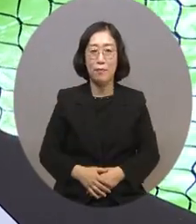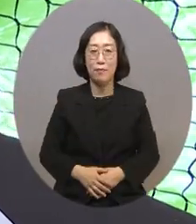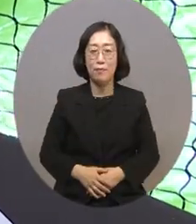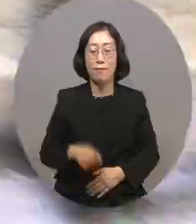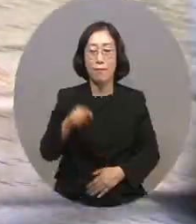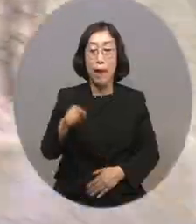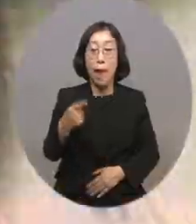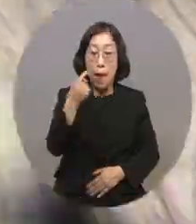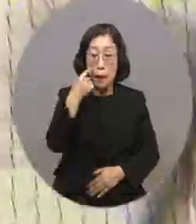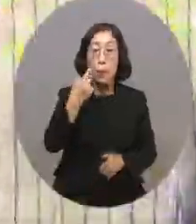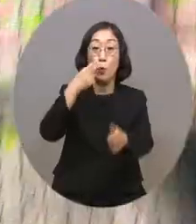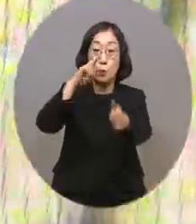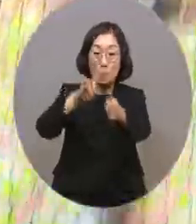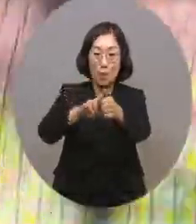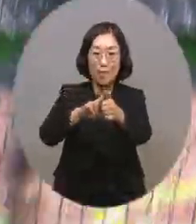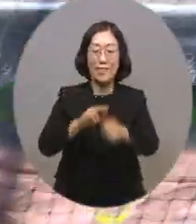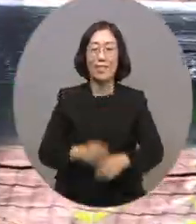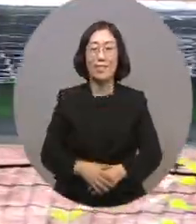도전해봤습니다.